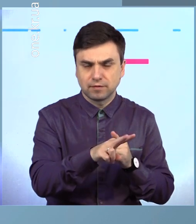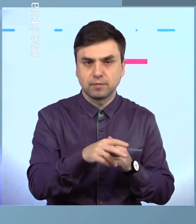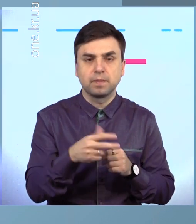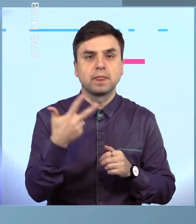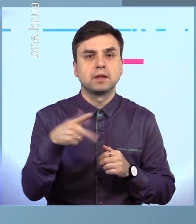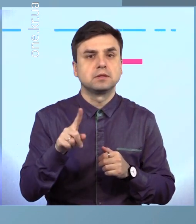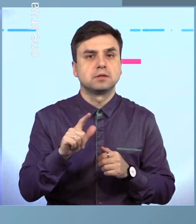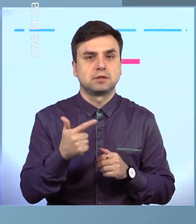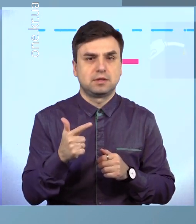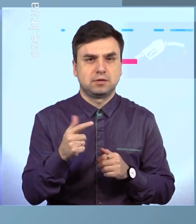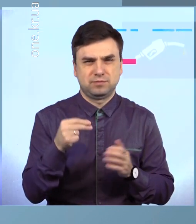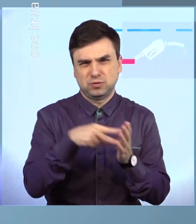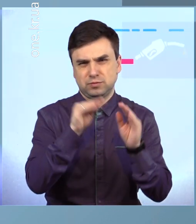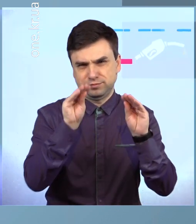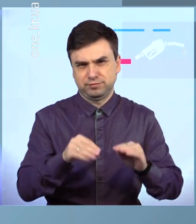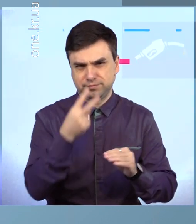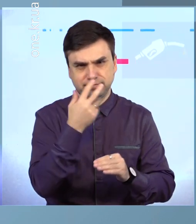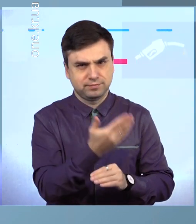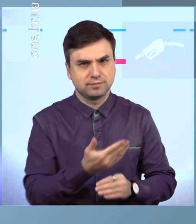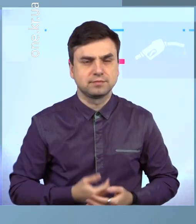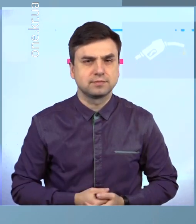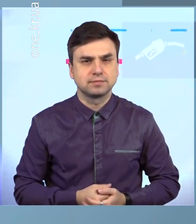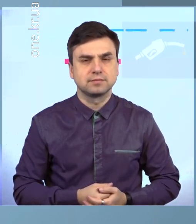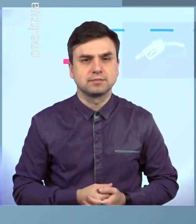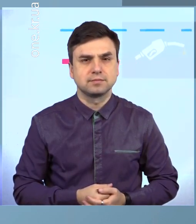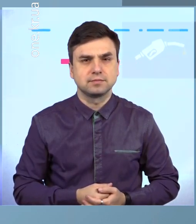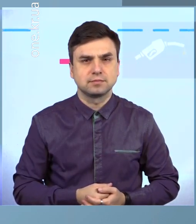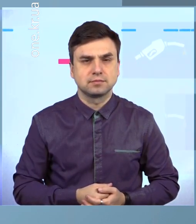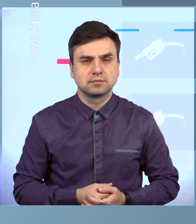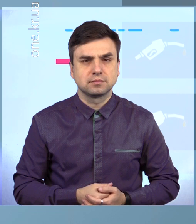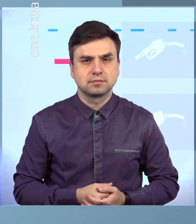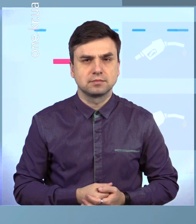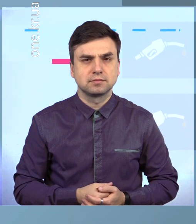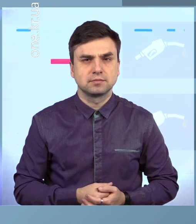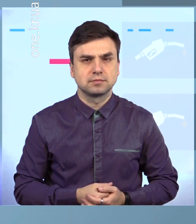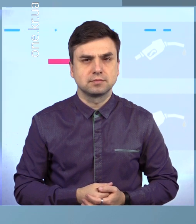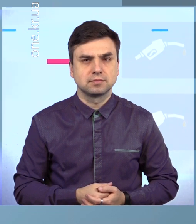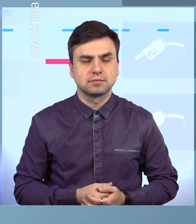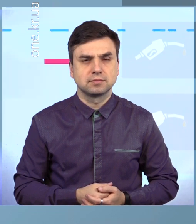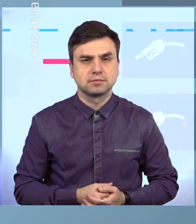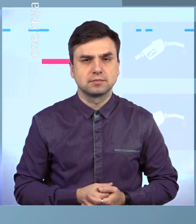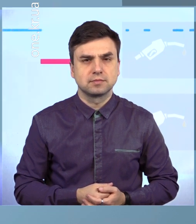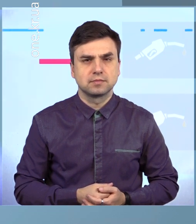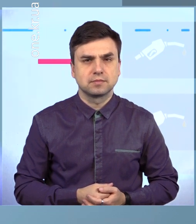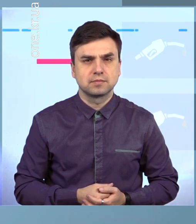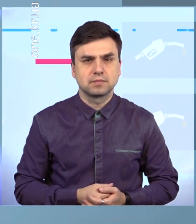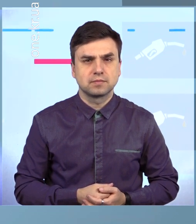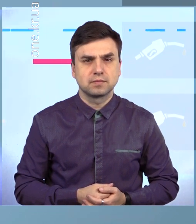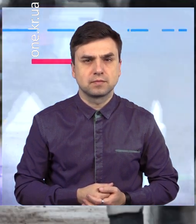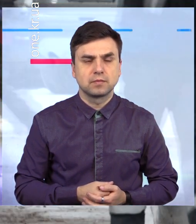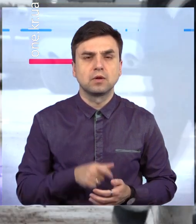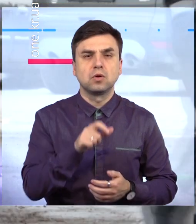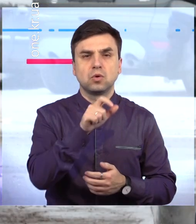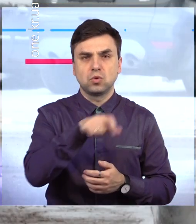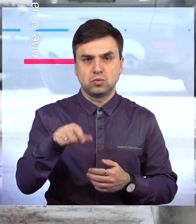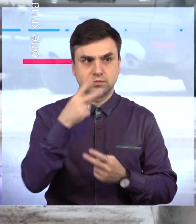26 копійок, 95-го – 32 гривні 14 копійок, дизельного палива – 31 гривня 41 копійка. Водіїв